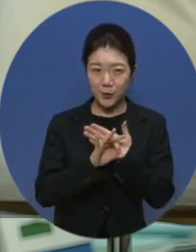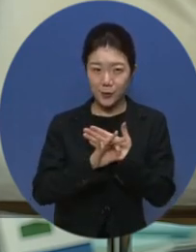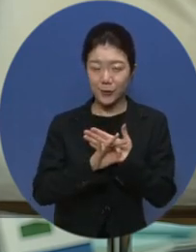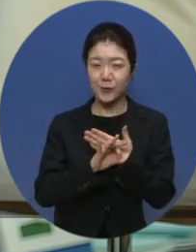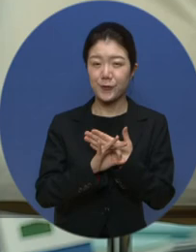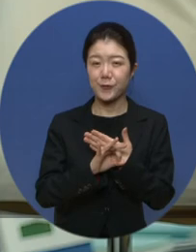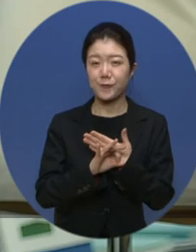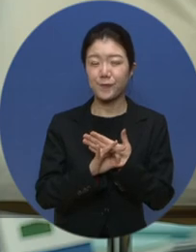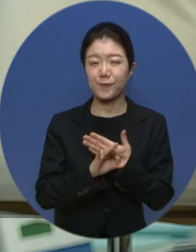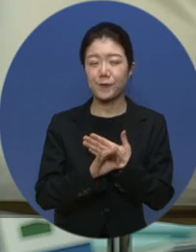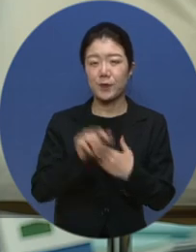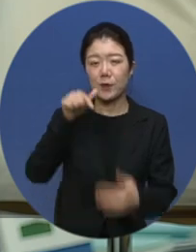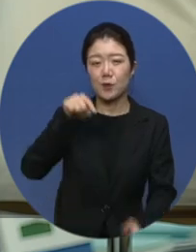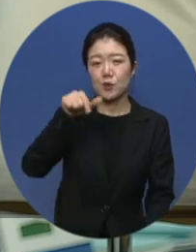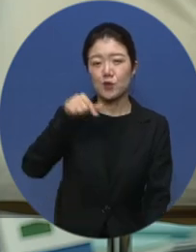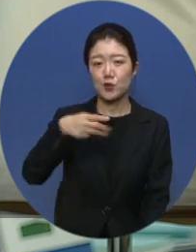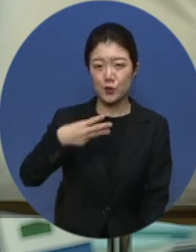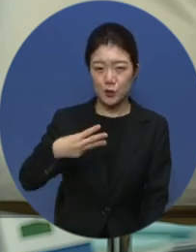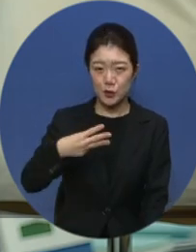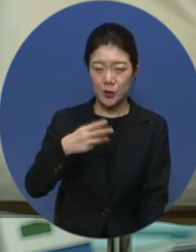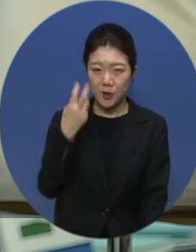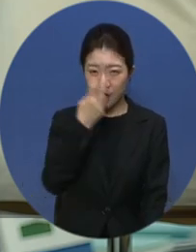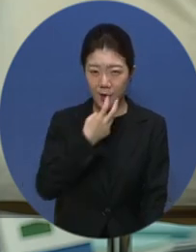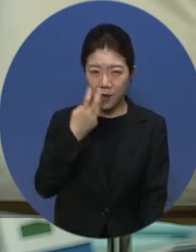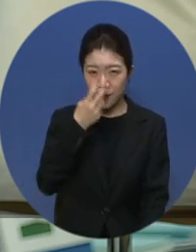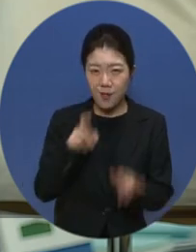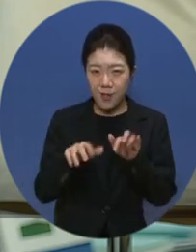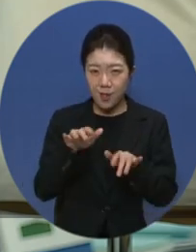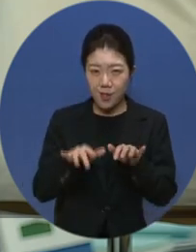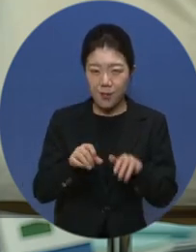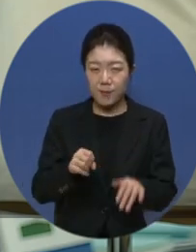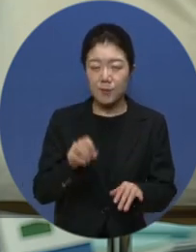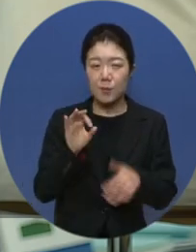그 구글에서 검색을 해보면은